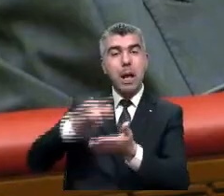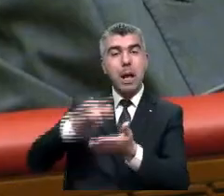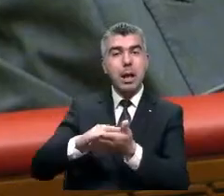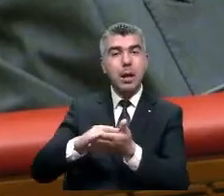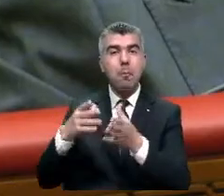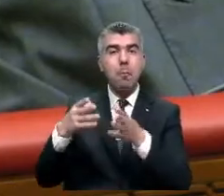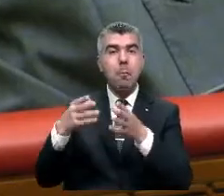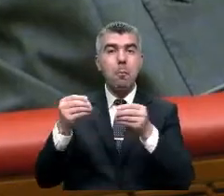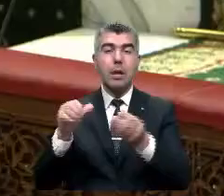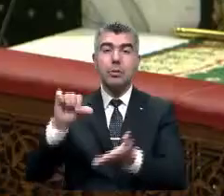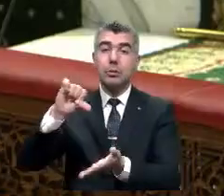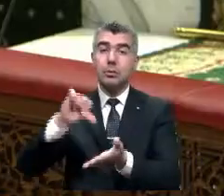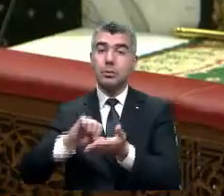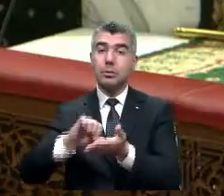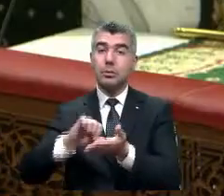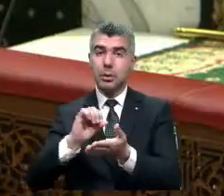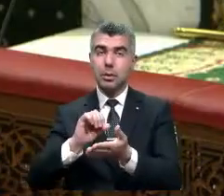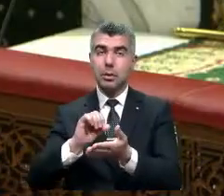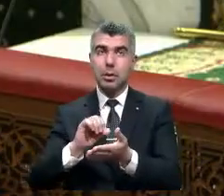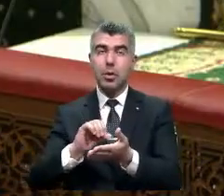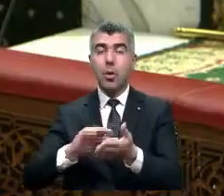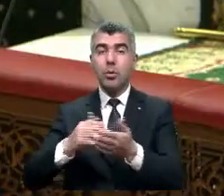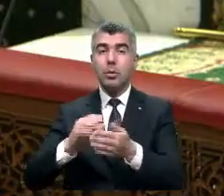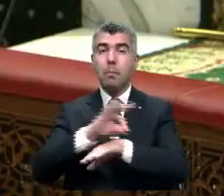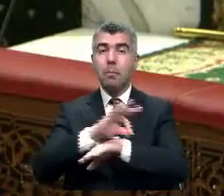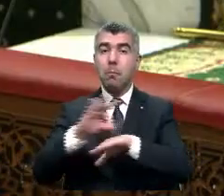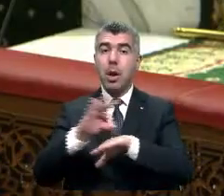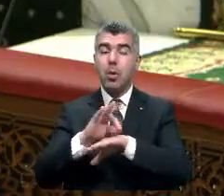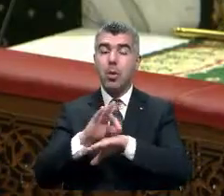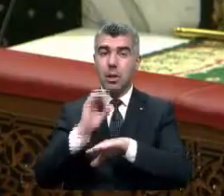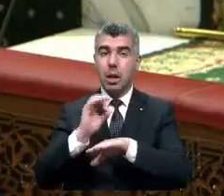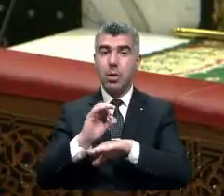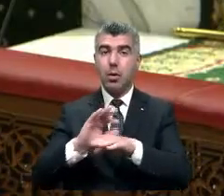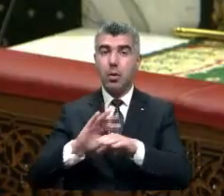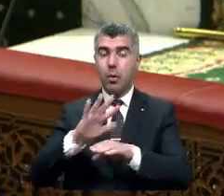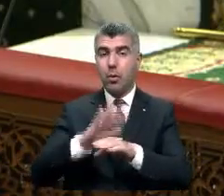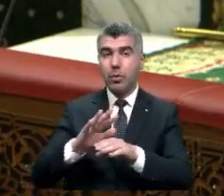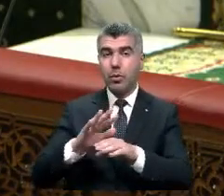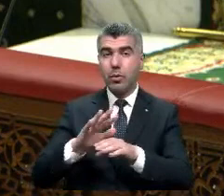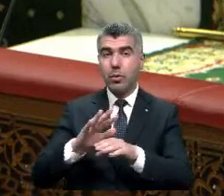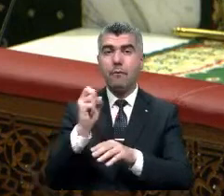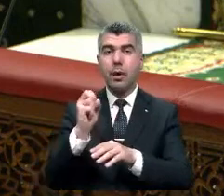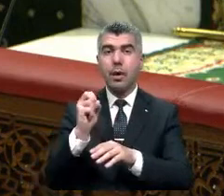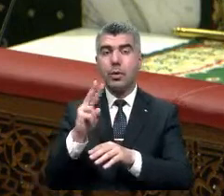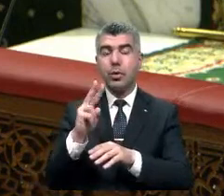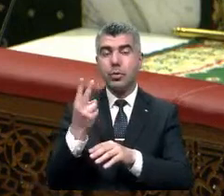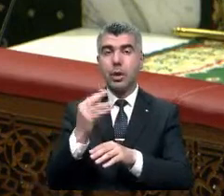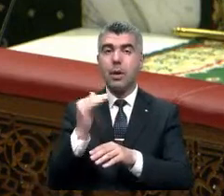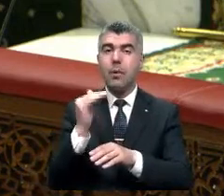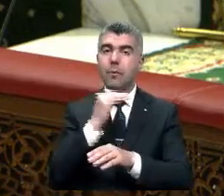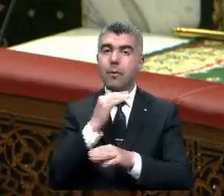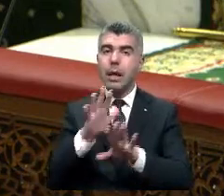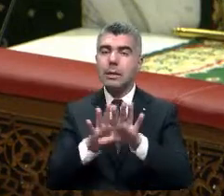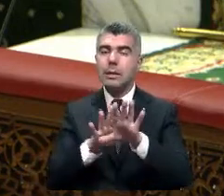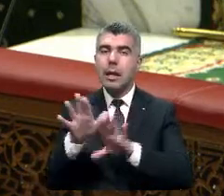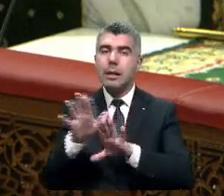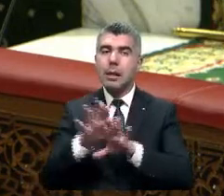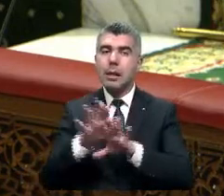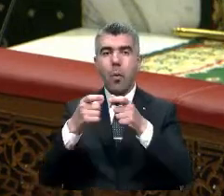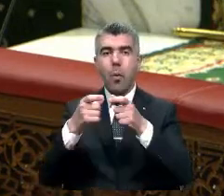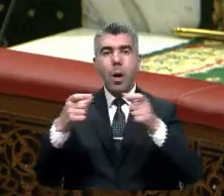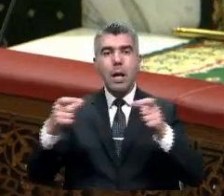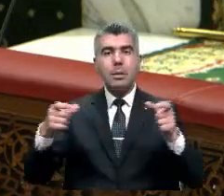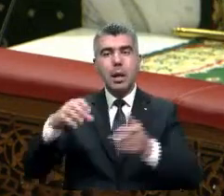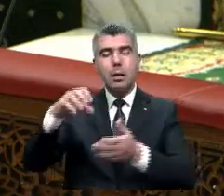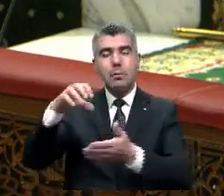لمواكبه الاقلاع السياحي، وفي انتظار ذلك غادي يشرع المكتب الوطني للمطارات خلال 23 في انجاز واحد العدد من التدابير الاستعجاليه تتهم توسيع